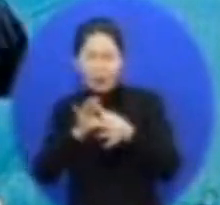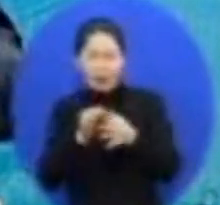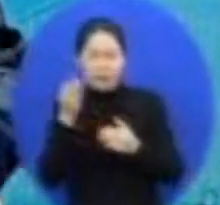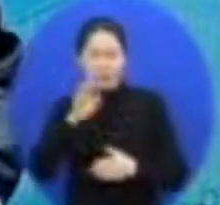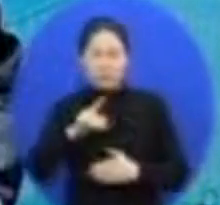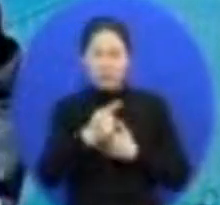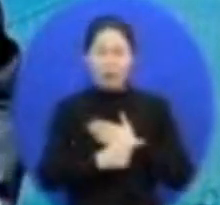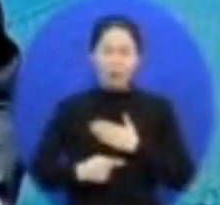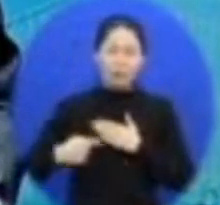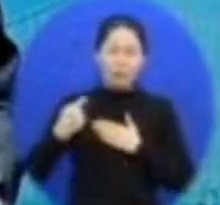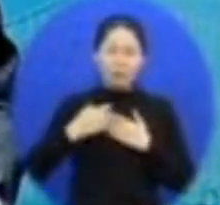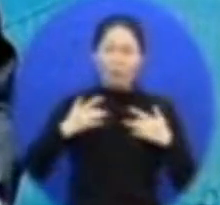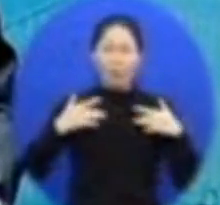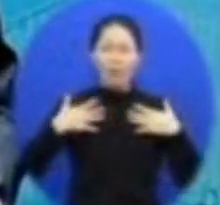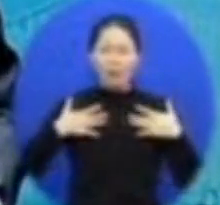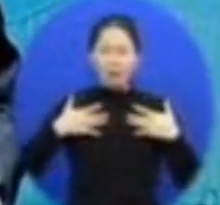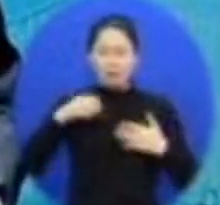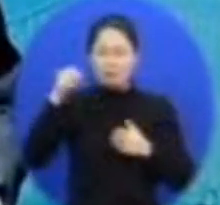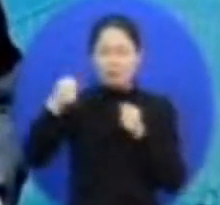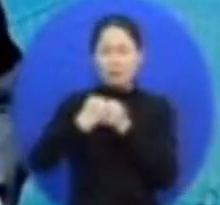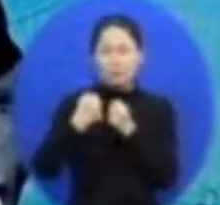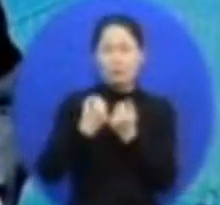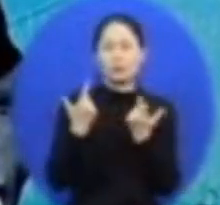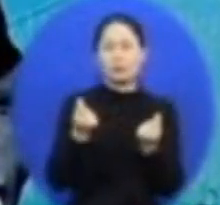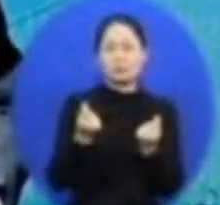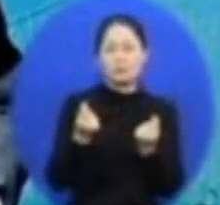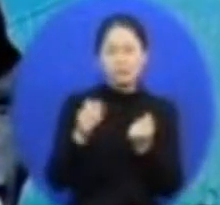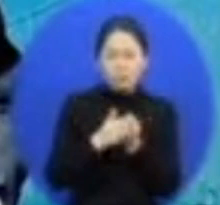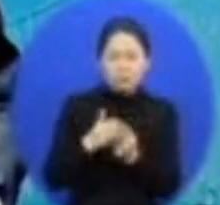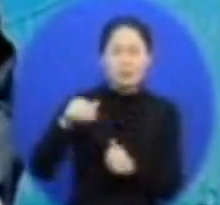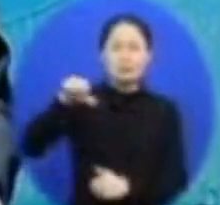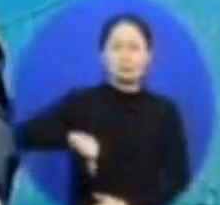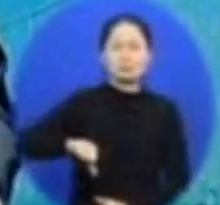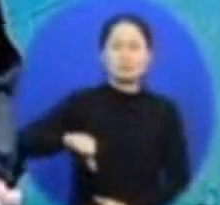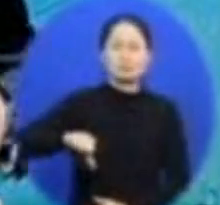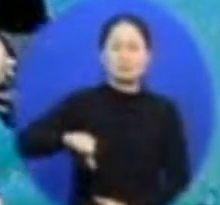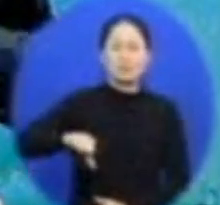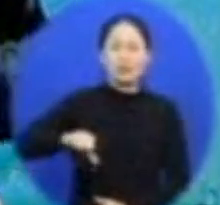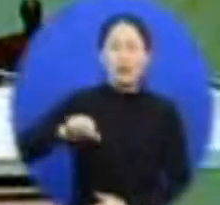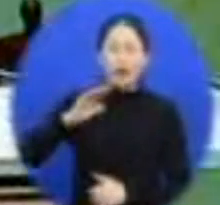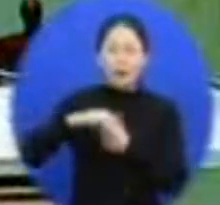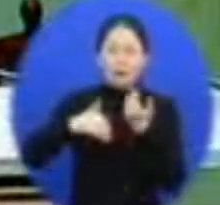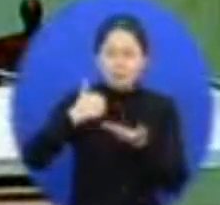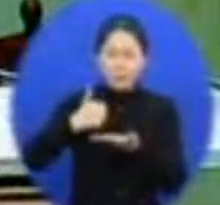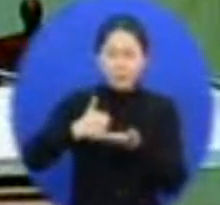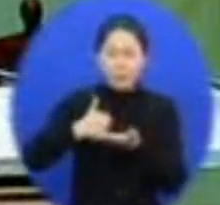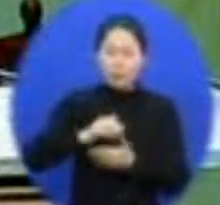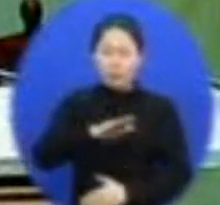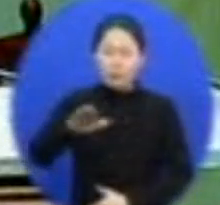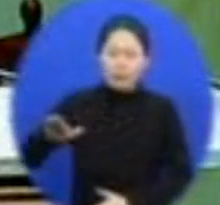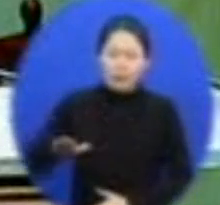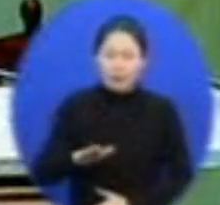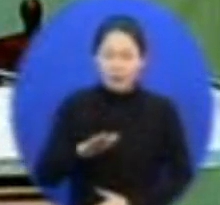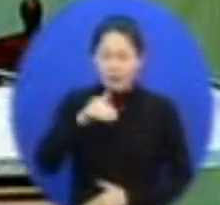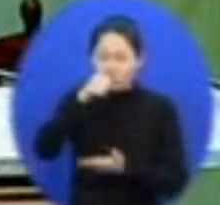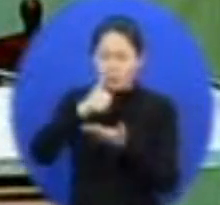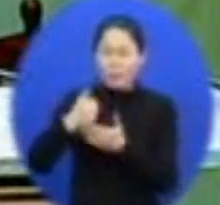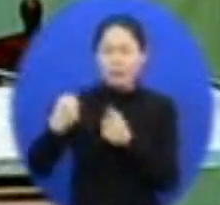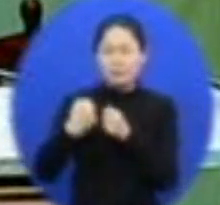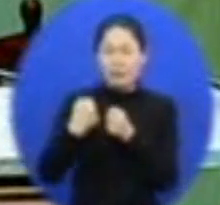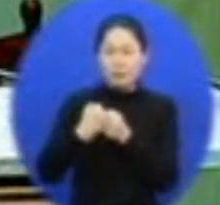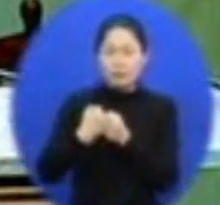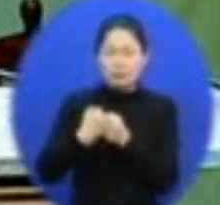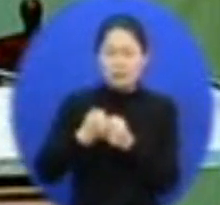것과 꼭 같아요 그러니 질 수 밖에 없는 겁니다 그래서 하나님이 우리에게 죄와 싸우는 데